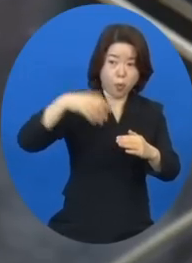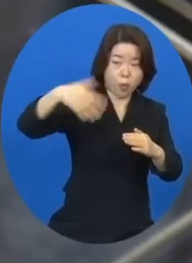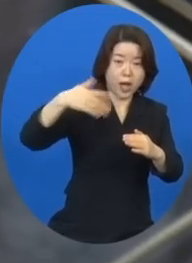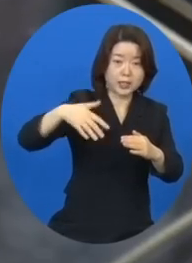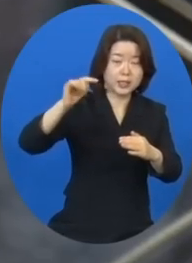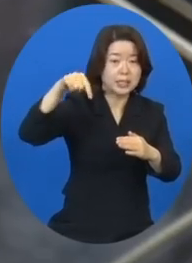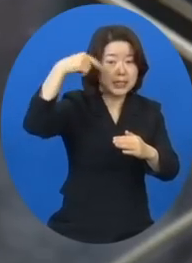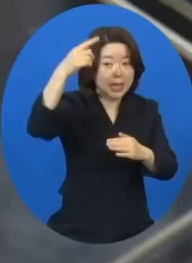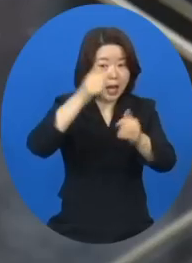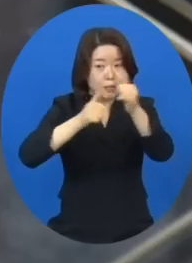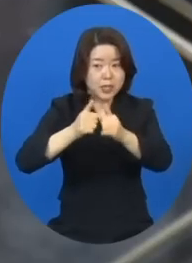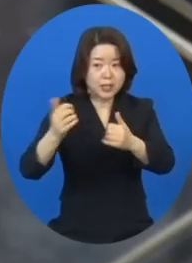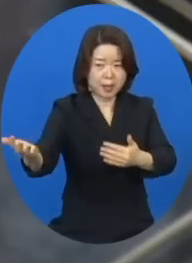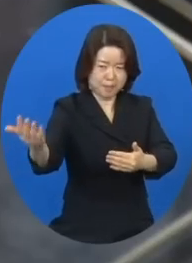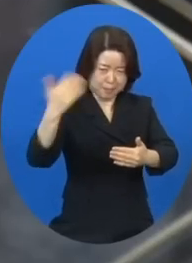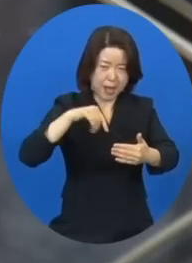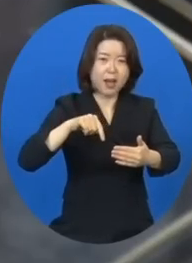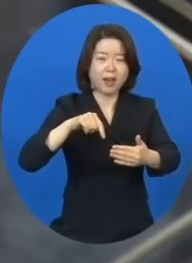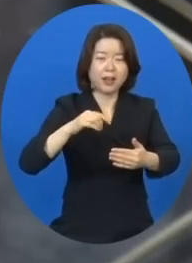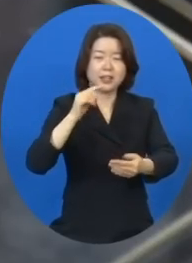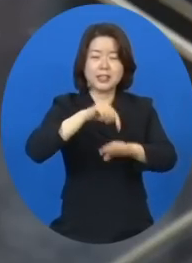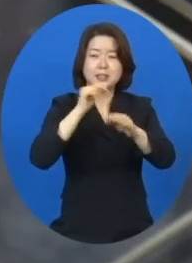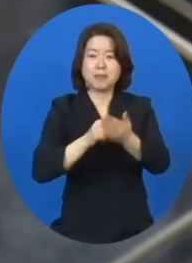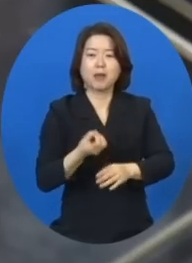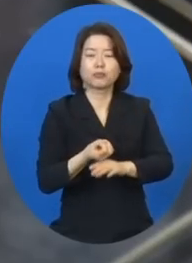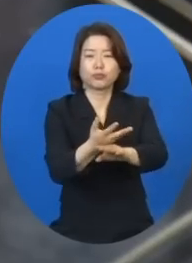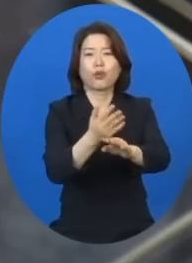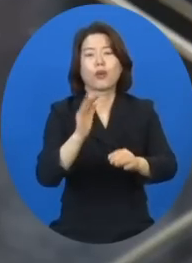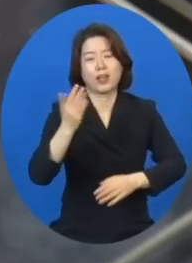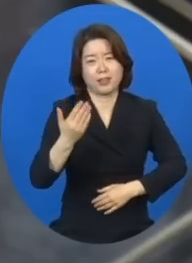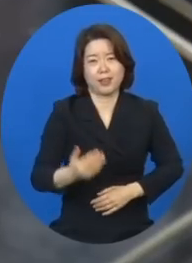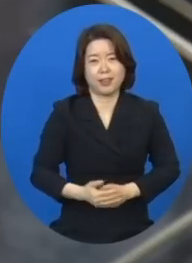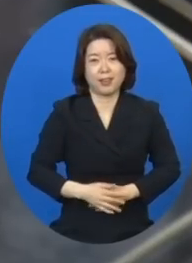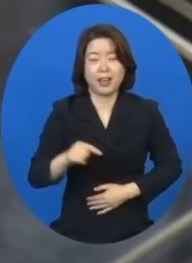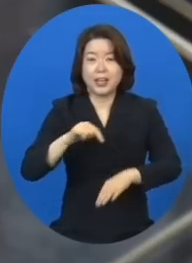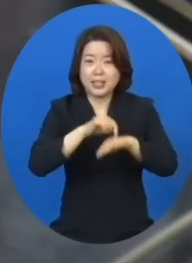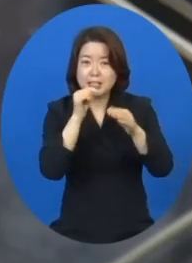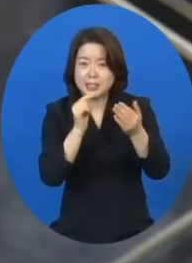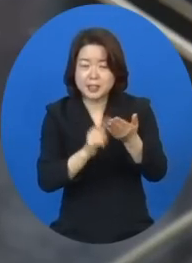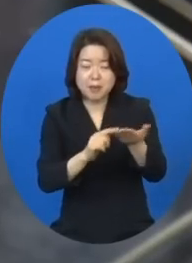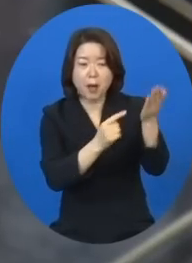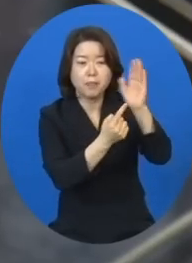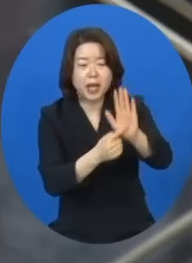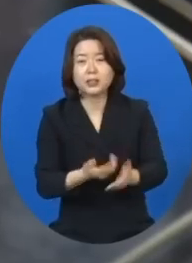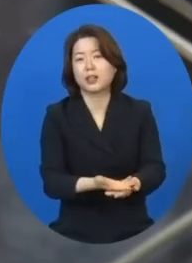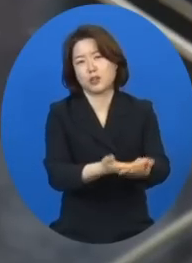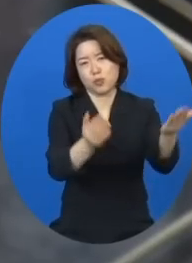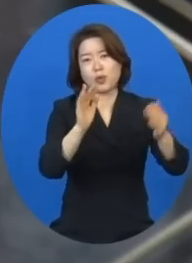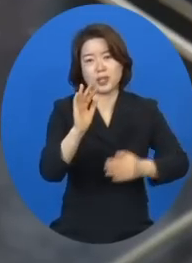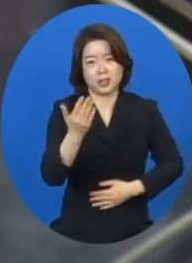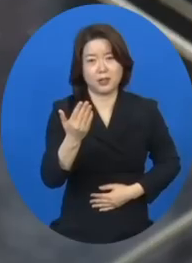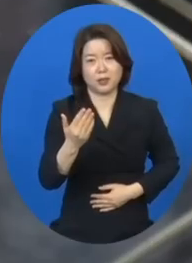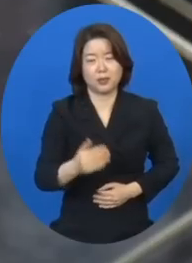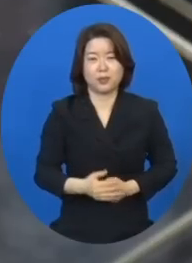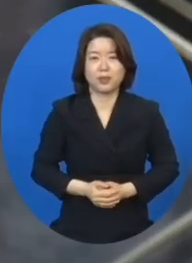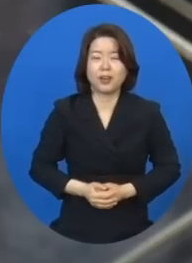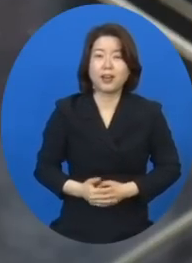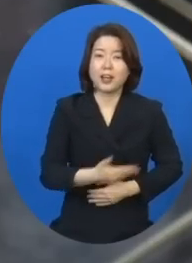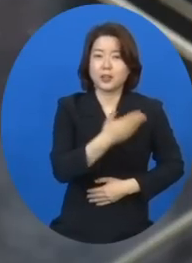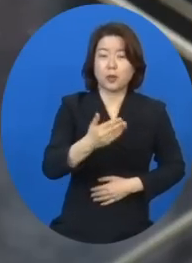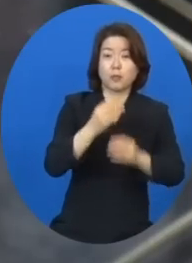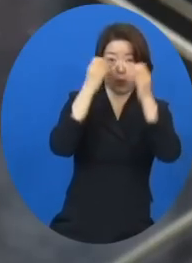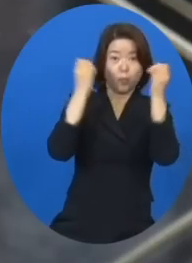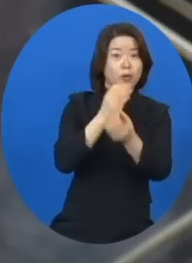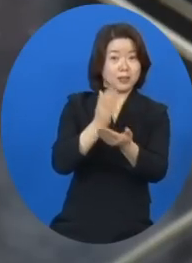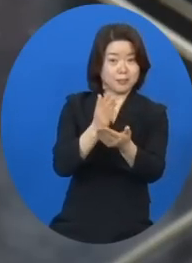다음 세대에게 이 마음을 전해야 합니다. 이 마음을 나타내야 하는 것입니다. 여러분 오해하지